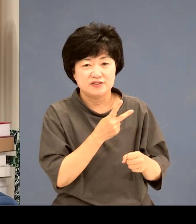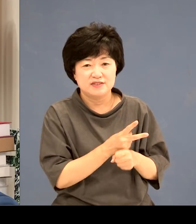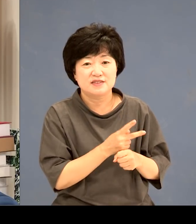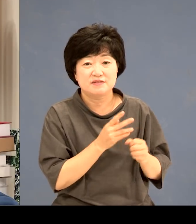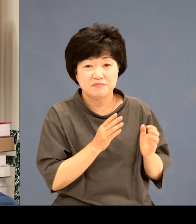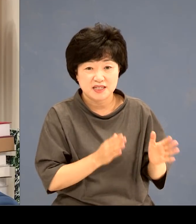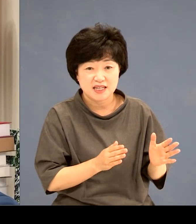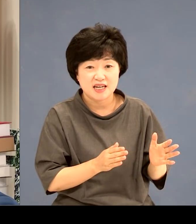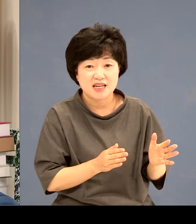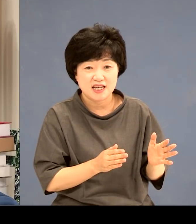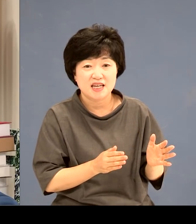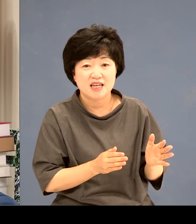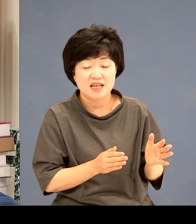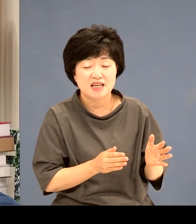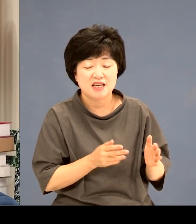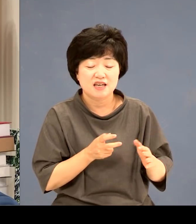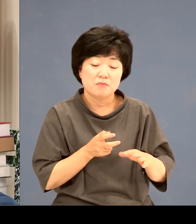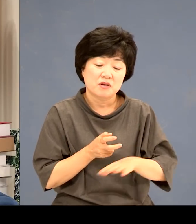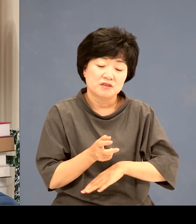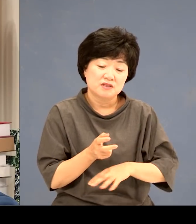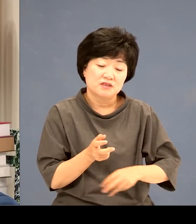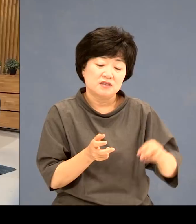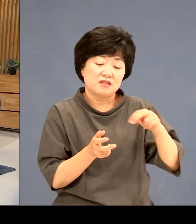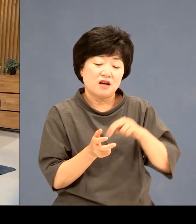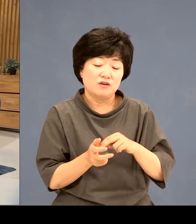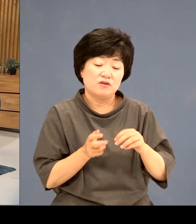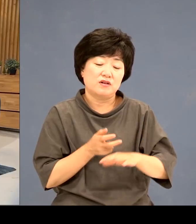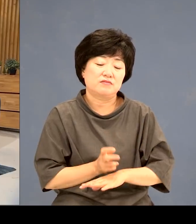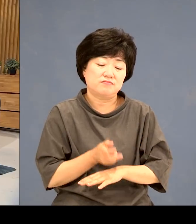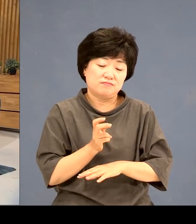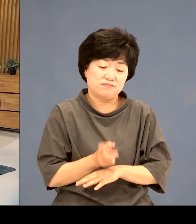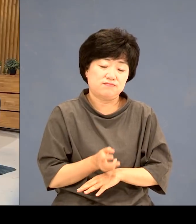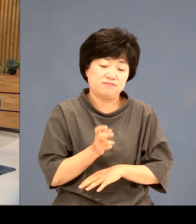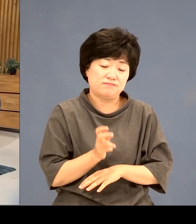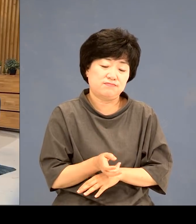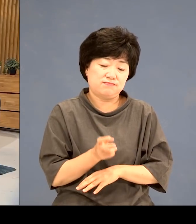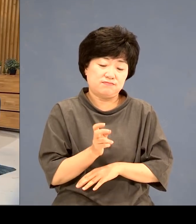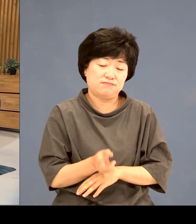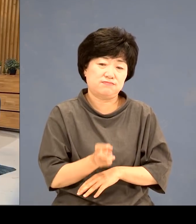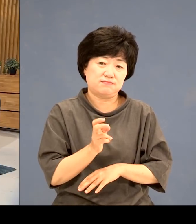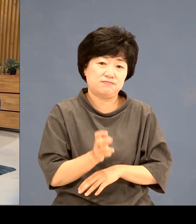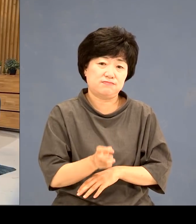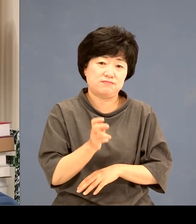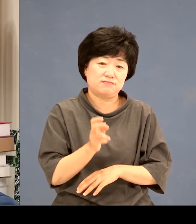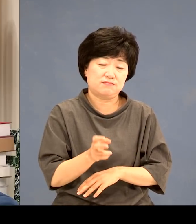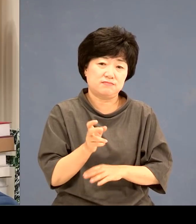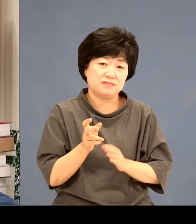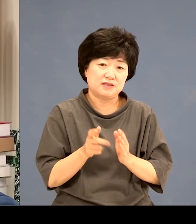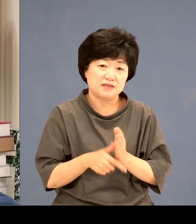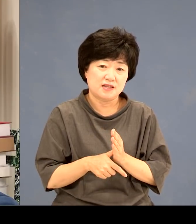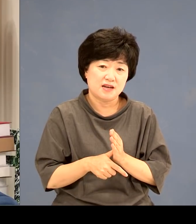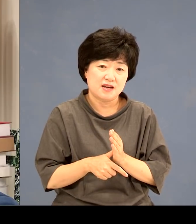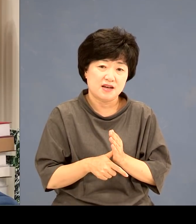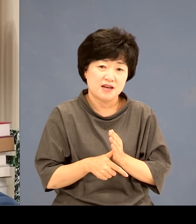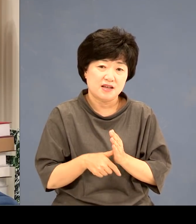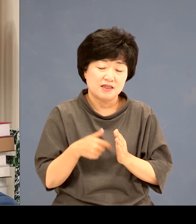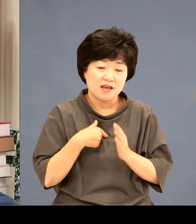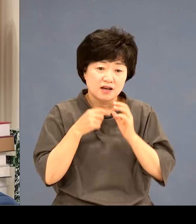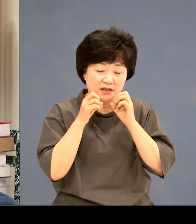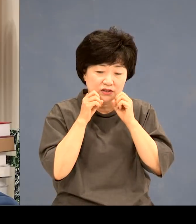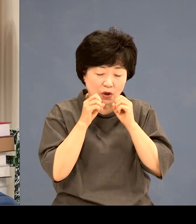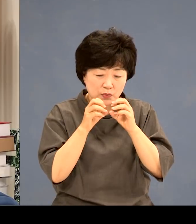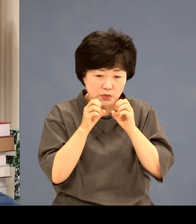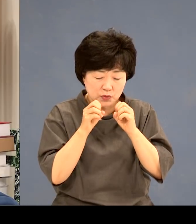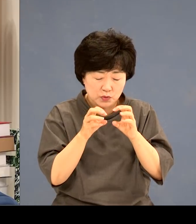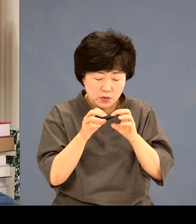이렇게 탈진이 되어서 이렇게 이제 버스를 타고 집으로 오는 길에 거기서 저의 어떤